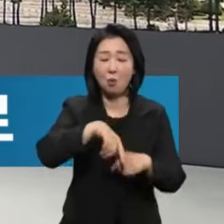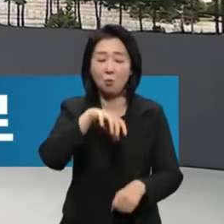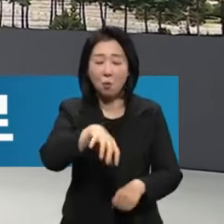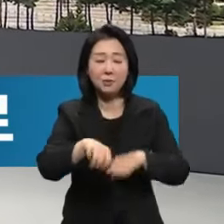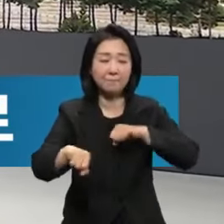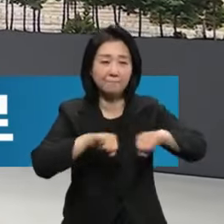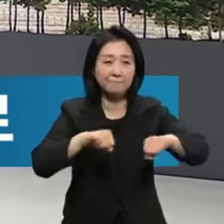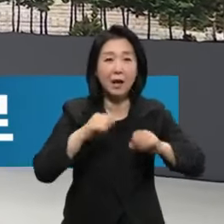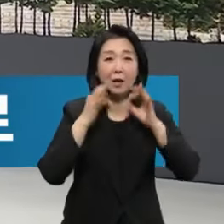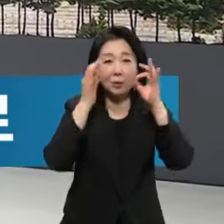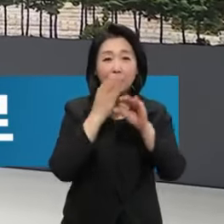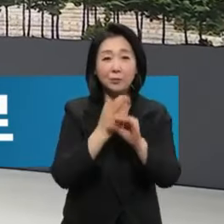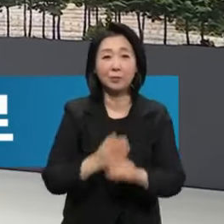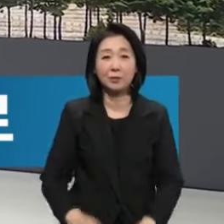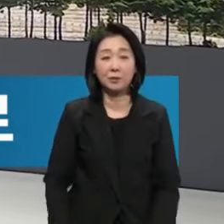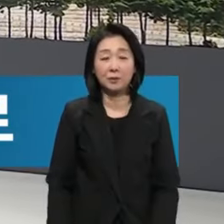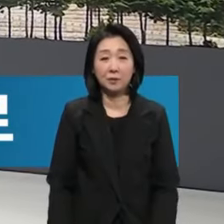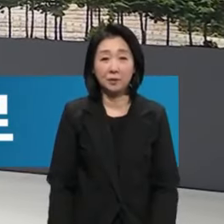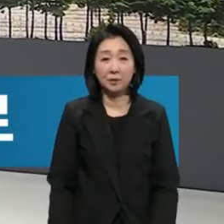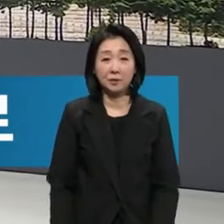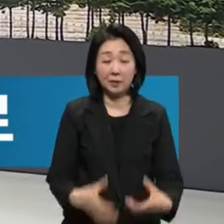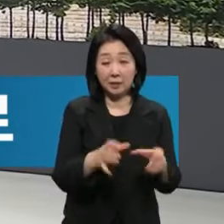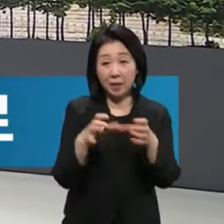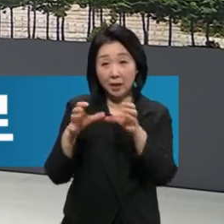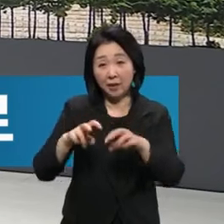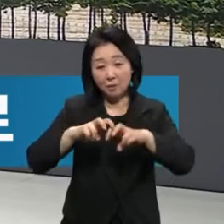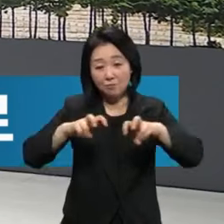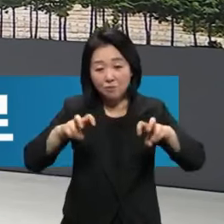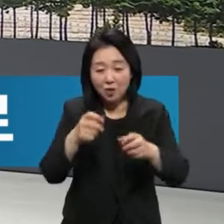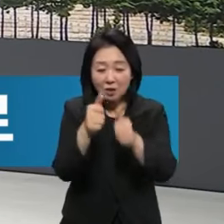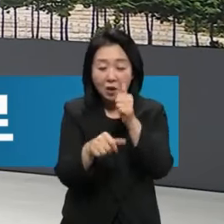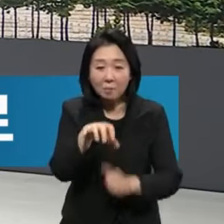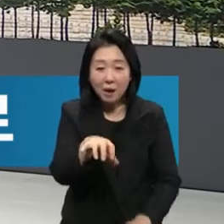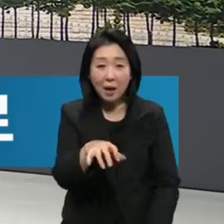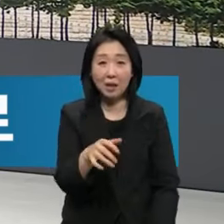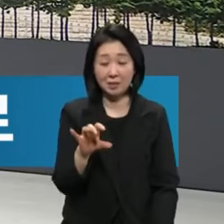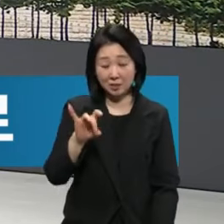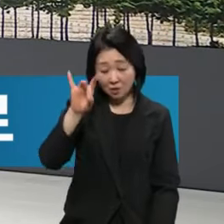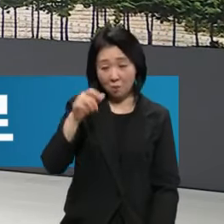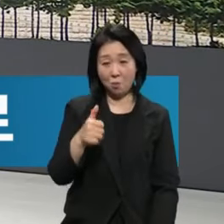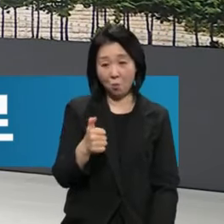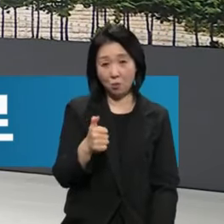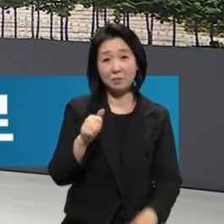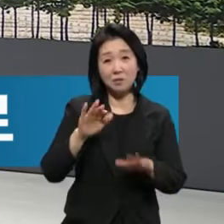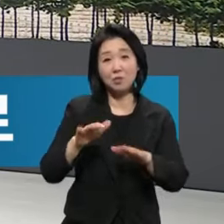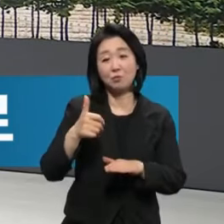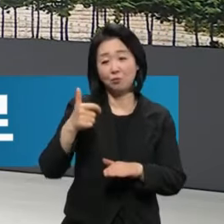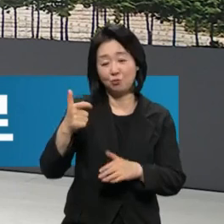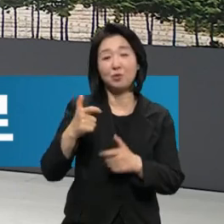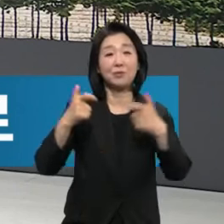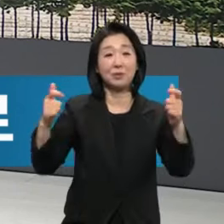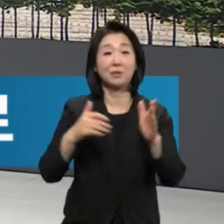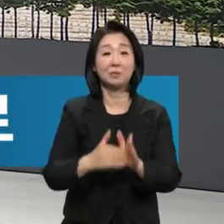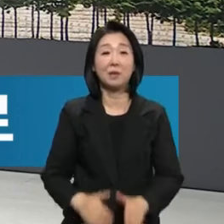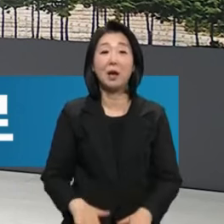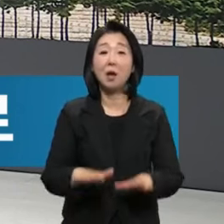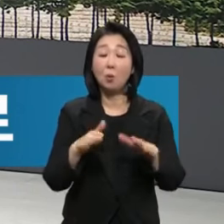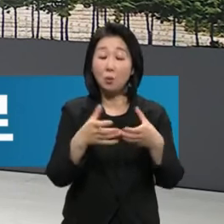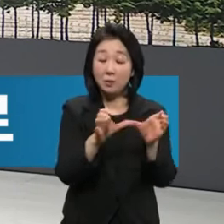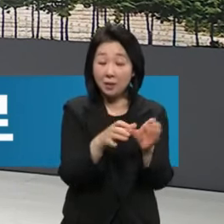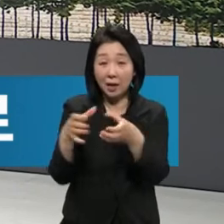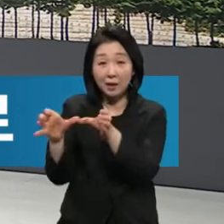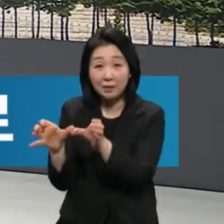총력전을 펼치고 있는데요. 각 당이 자체 분석한 경합지도 50여 곳이었는데 이제 60곳으로 늘었습니다. 오늘 두